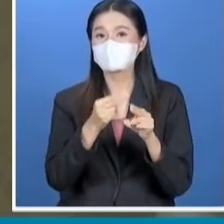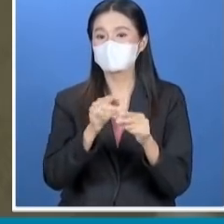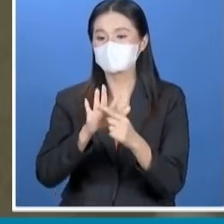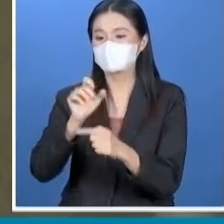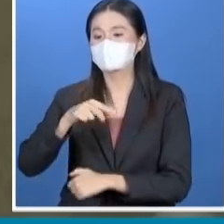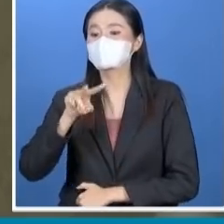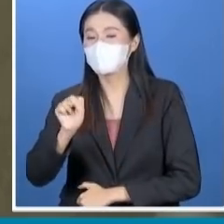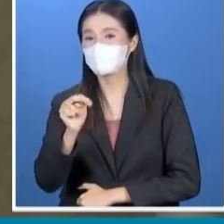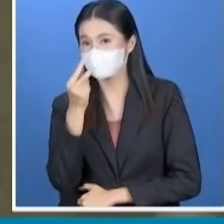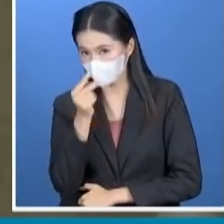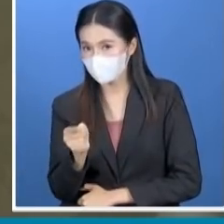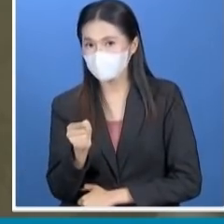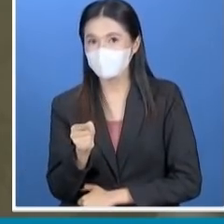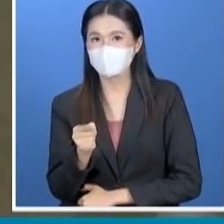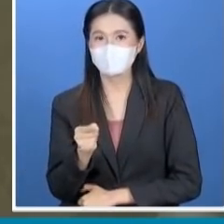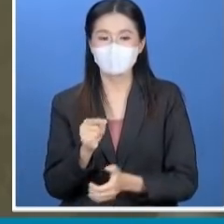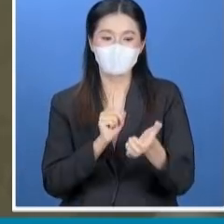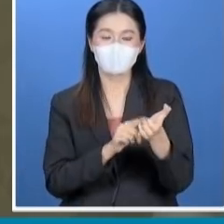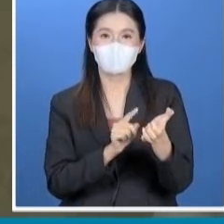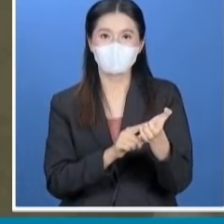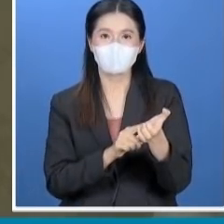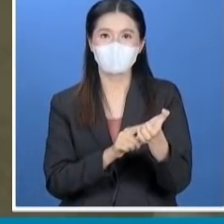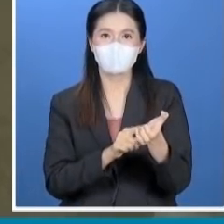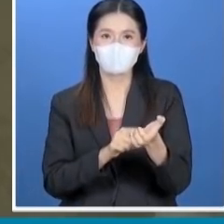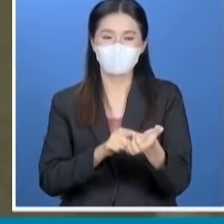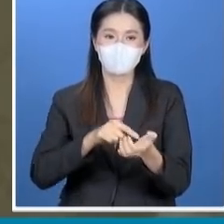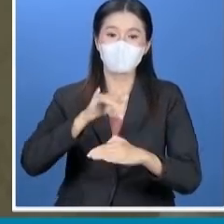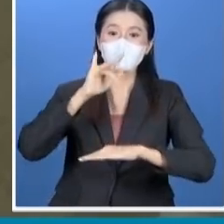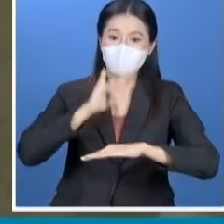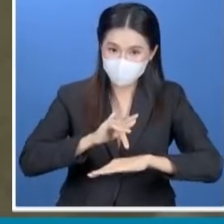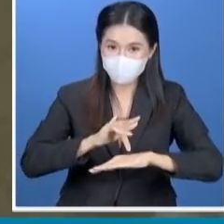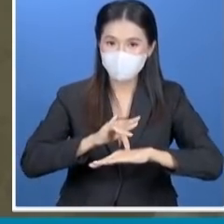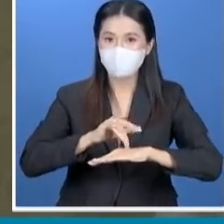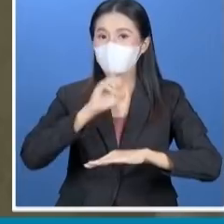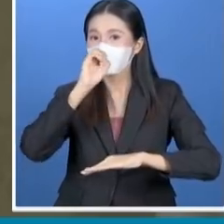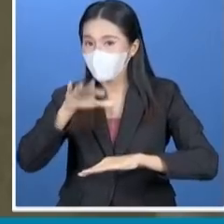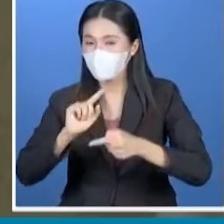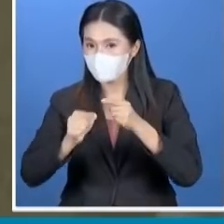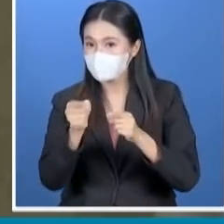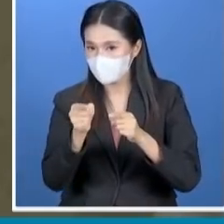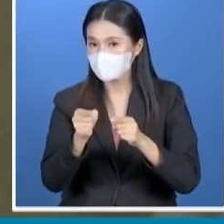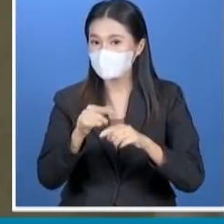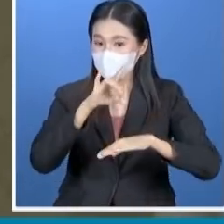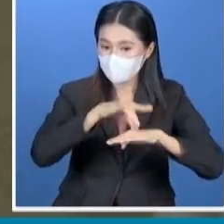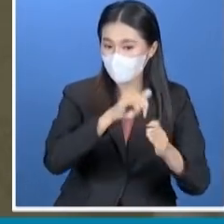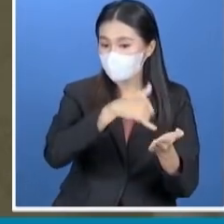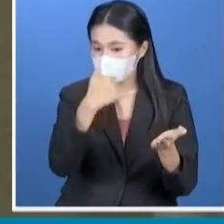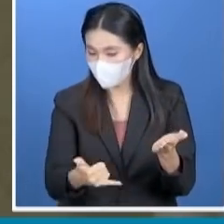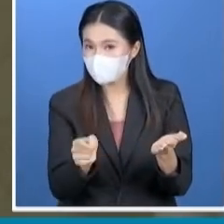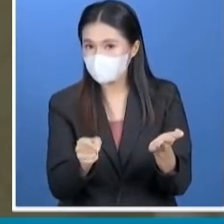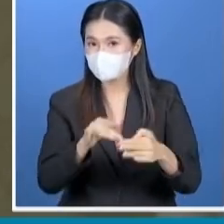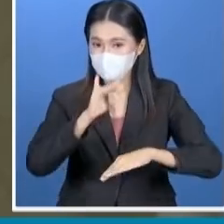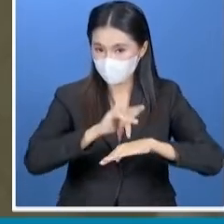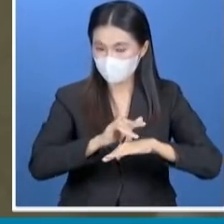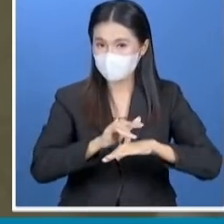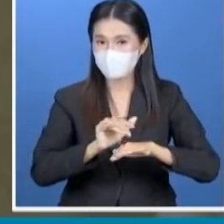ตุการณ์น่ะกดแจ้งพิกัดให้เพื่อนว่าเนี่ยแตงโมตกเรือตรงนี้ซึ่งพิกัดเนี่ยเพื่อเ